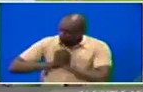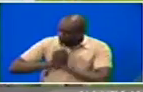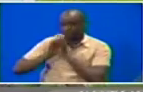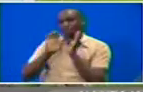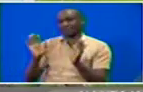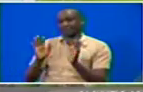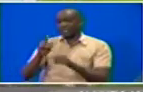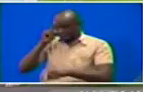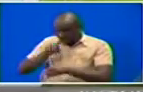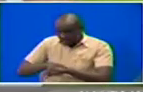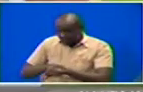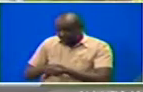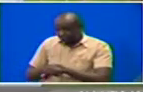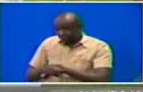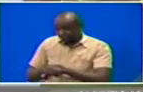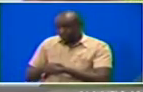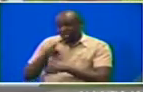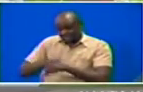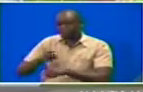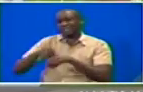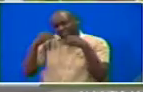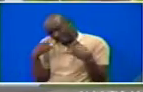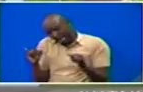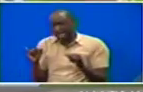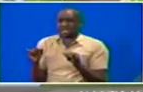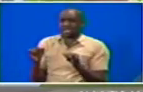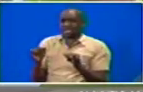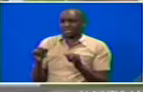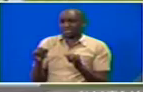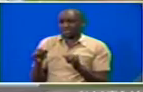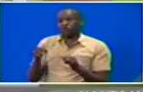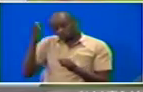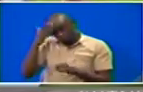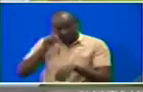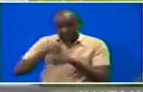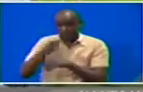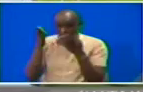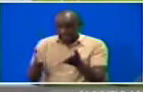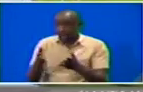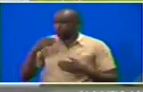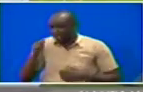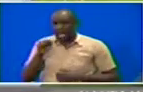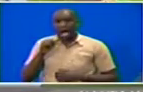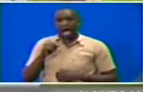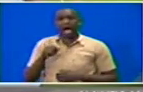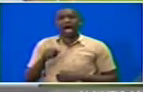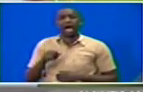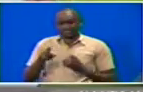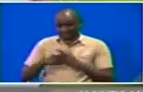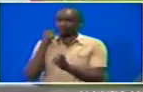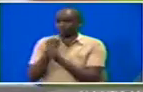Hasa nilipokuwa najaribu katika ile hali ya, unajua ukishatoa nyimbo ndio unagundua kazi ndio